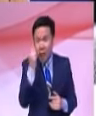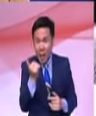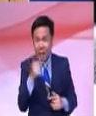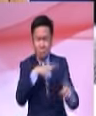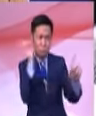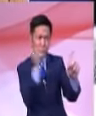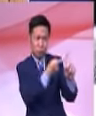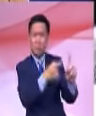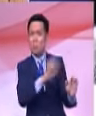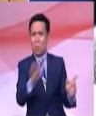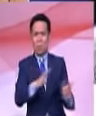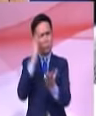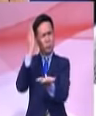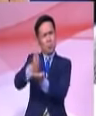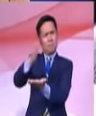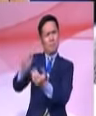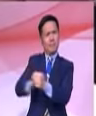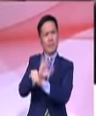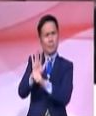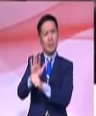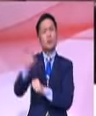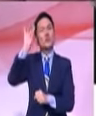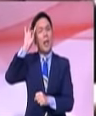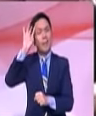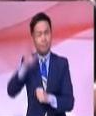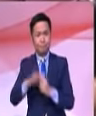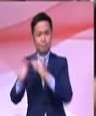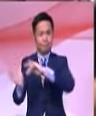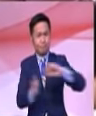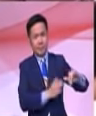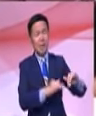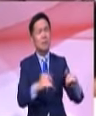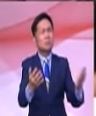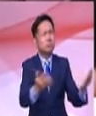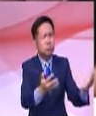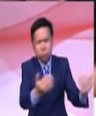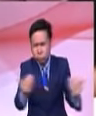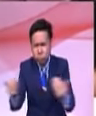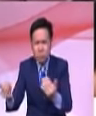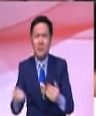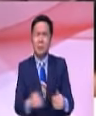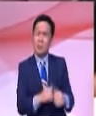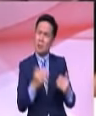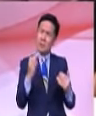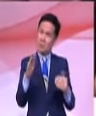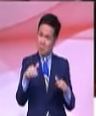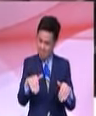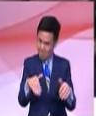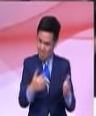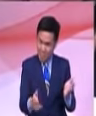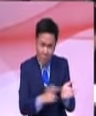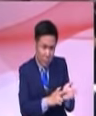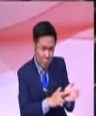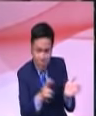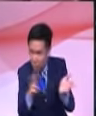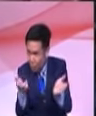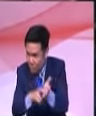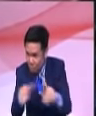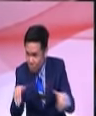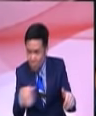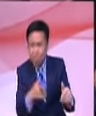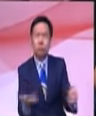membasmi COVID-19, insyaAllah. Saya sarankan siapa yang tak daftar lagi, daftar